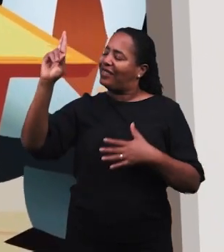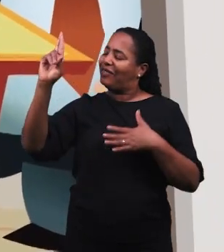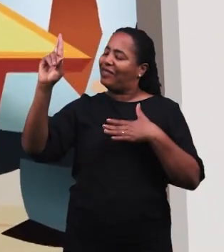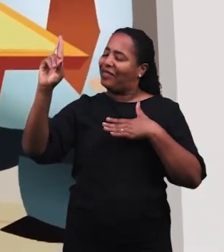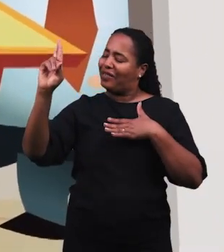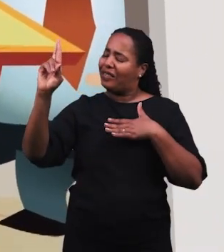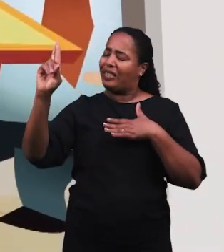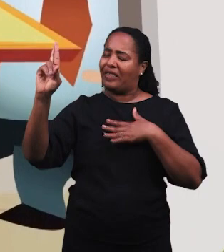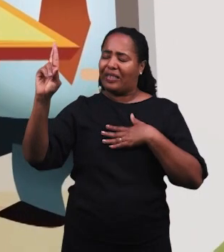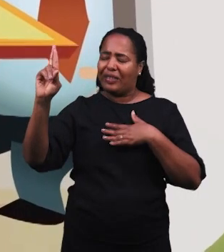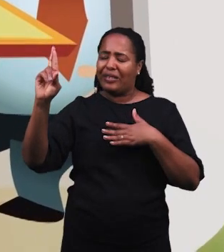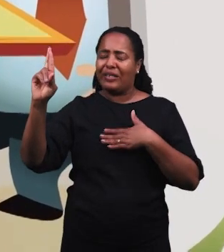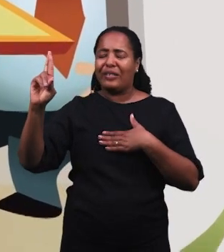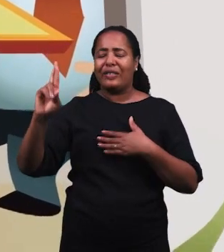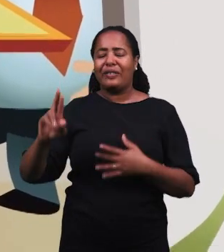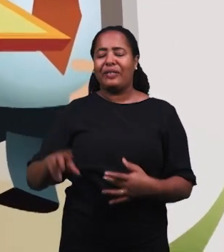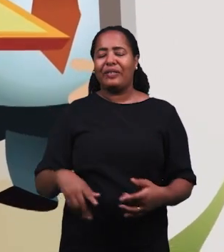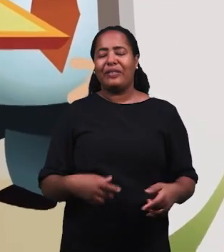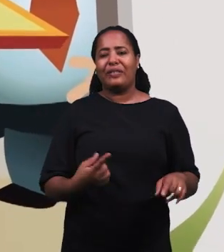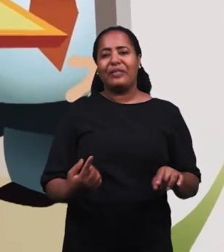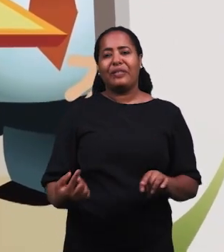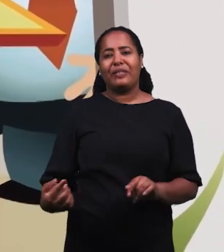день Господа моего,